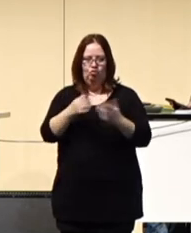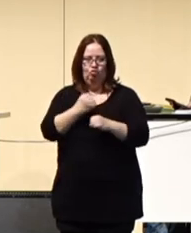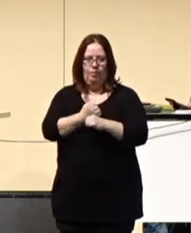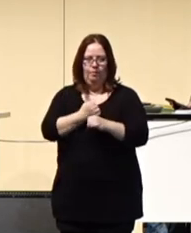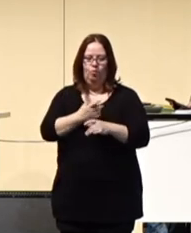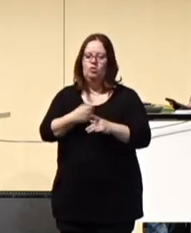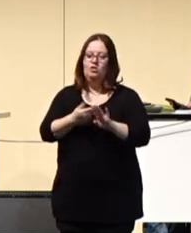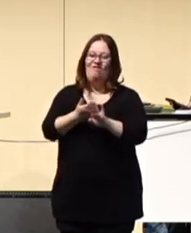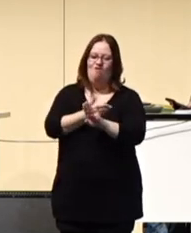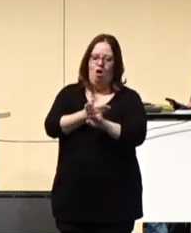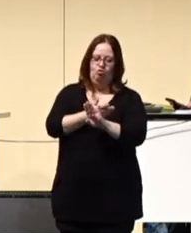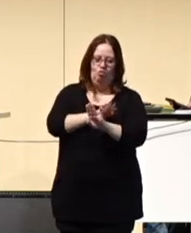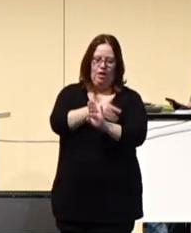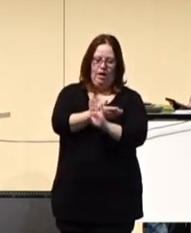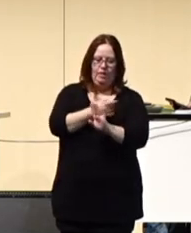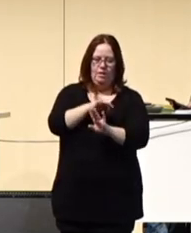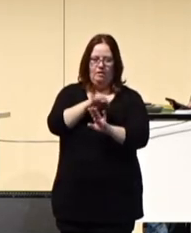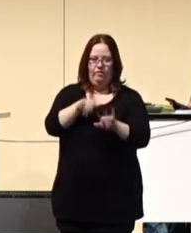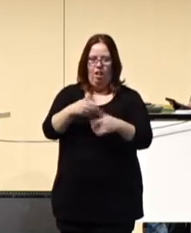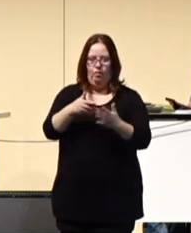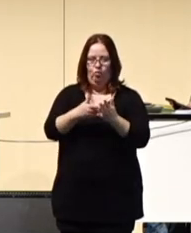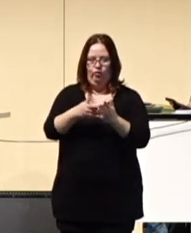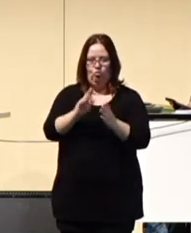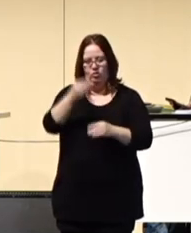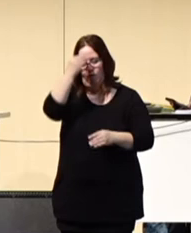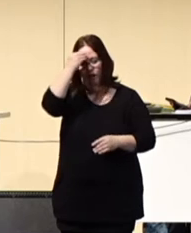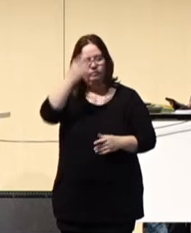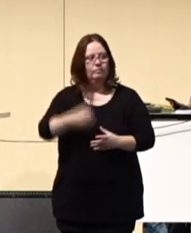nicht vorher schon das Ergebnis einer Einzelfallprüfung feststellt.